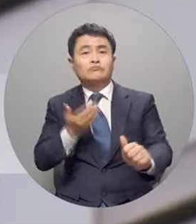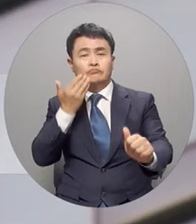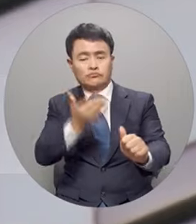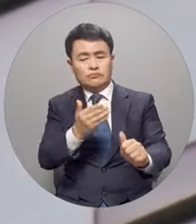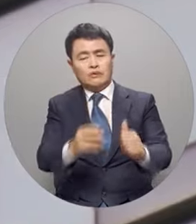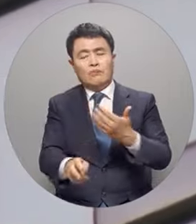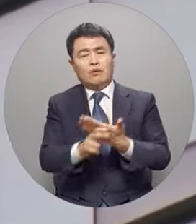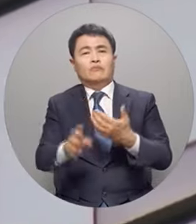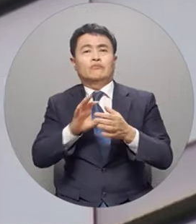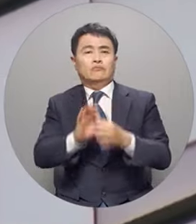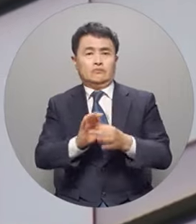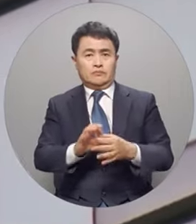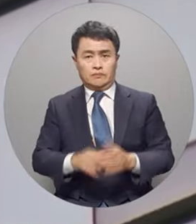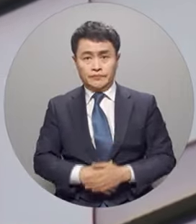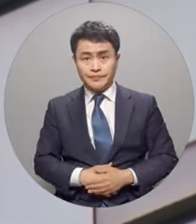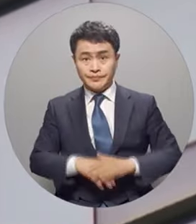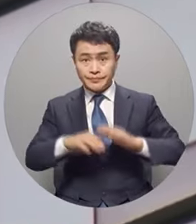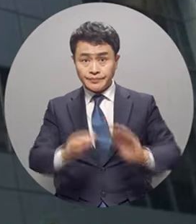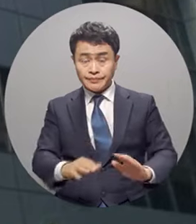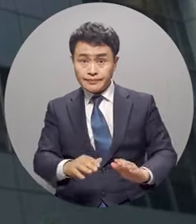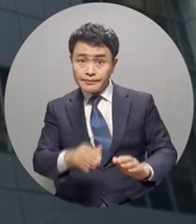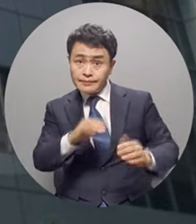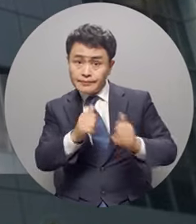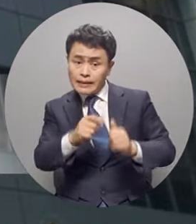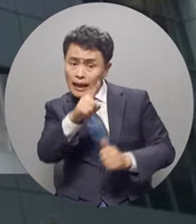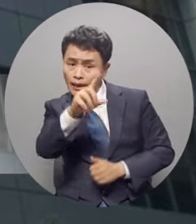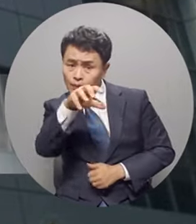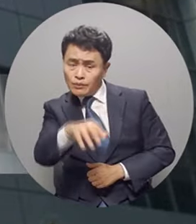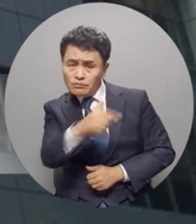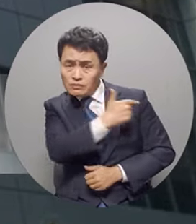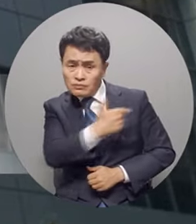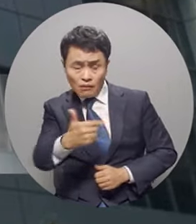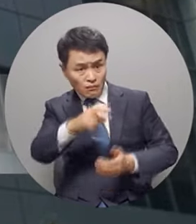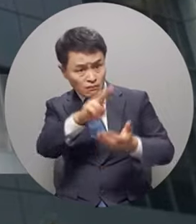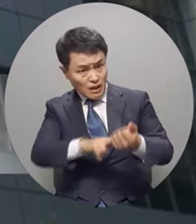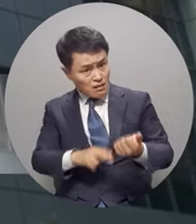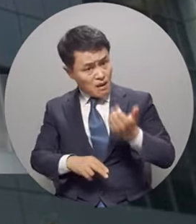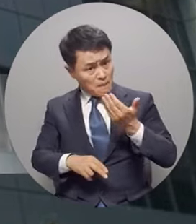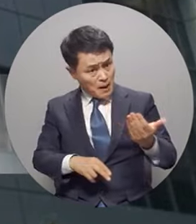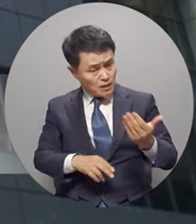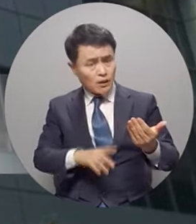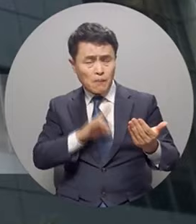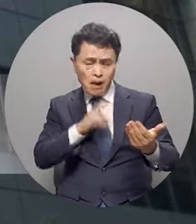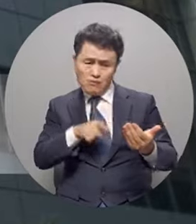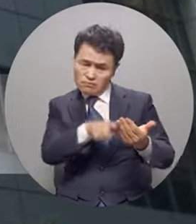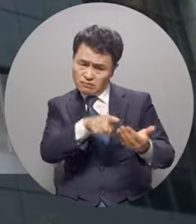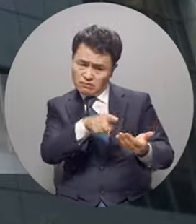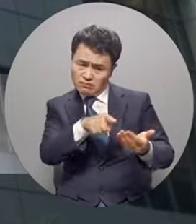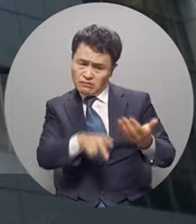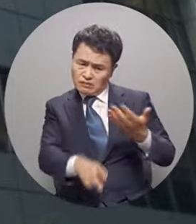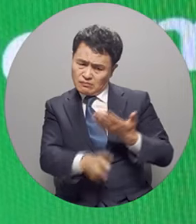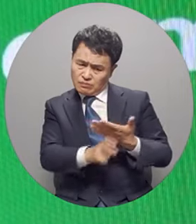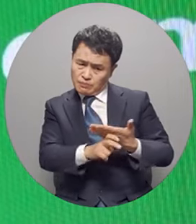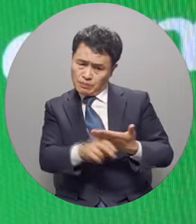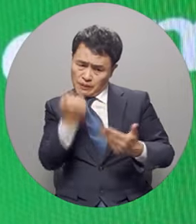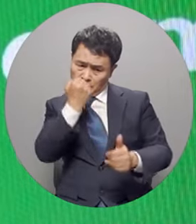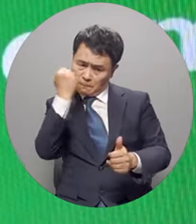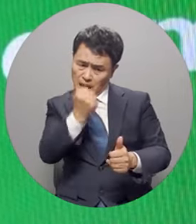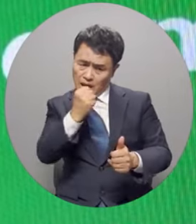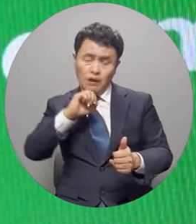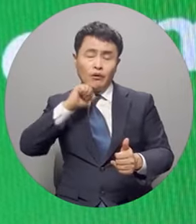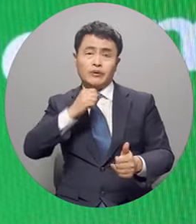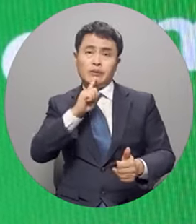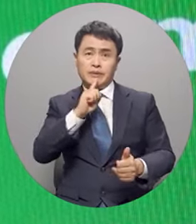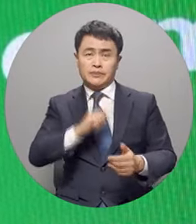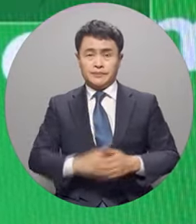위반에 해당합니다 다만 증권사 한 곳에서 대규모 매도가 이루어졌다는 것만으론 불법을 단정하긴 어렵다는 반론도 만만치